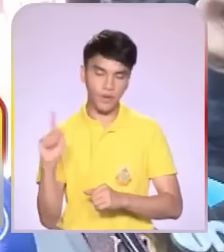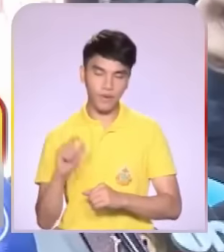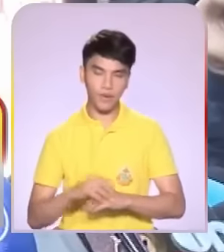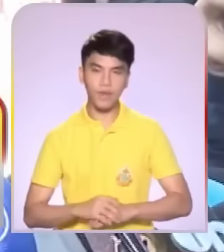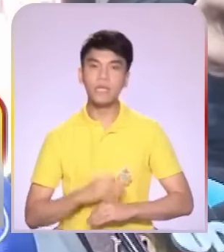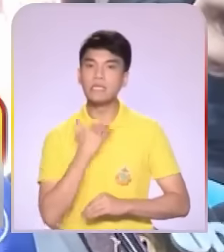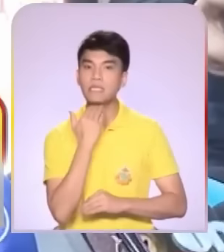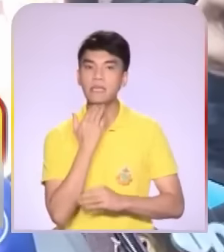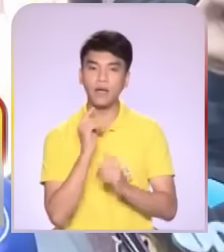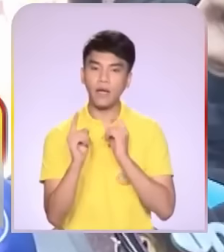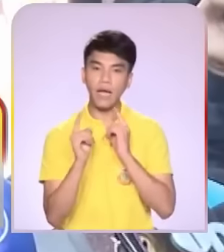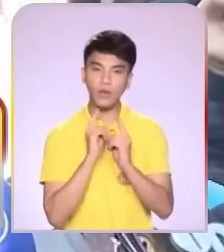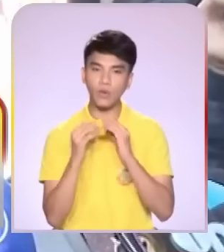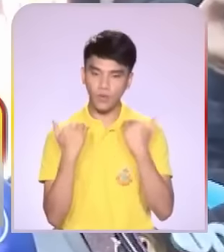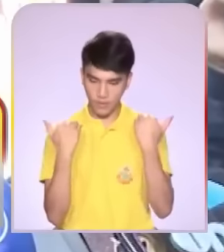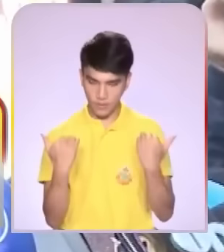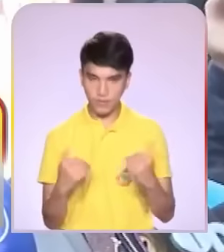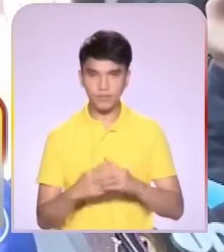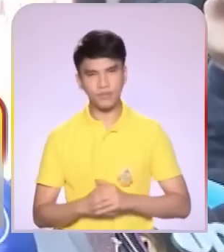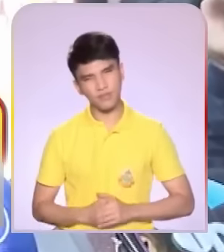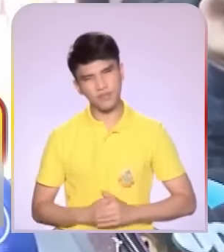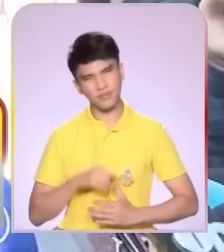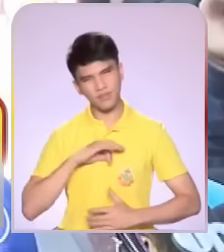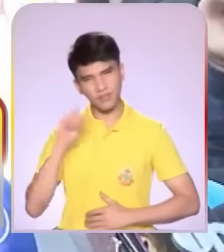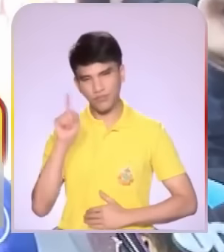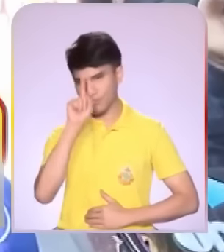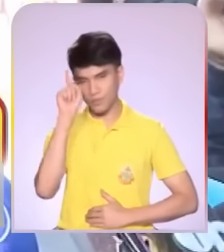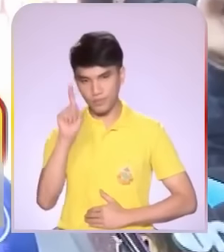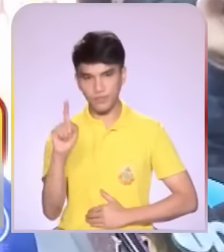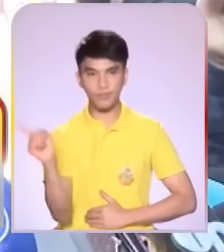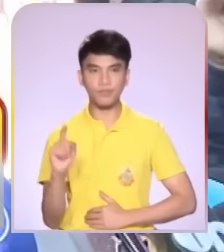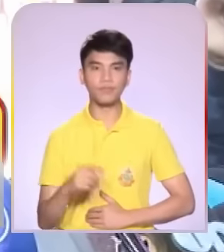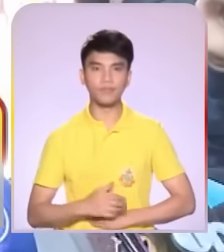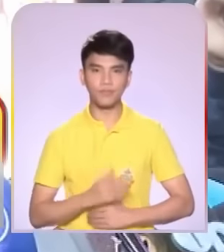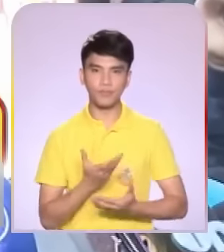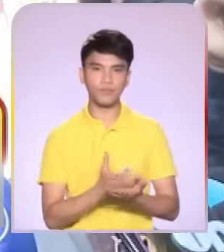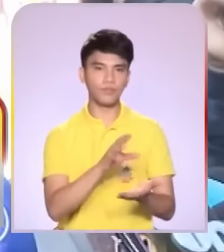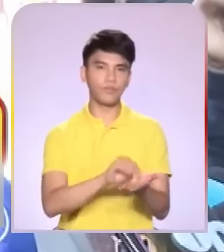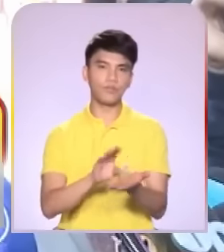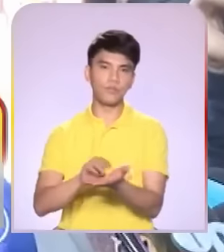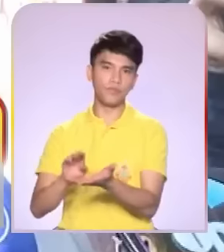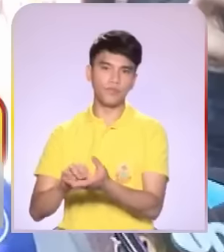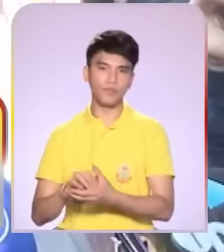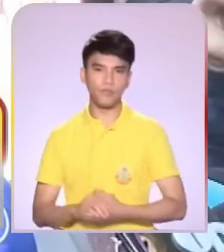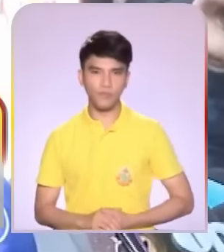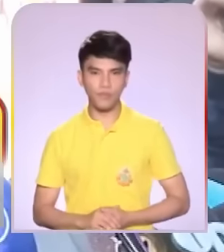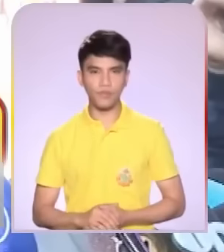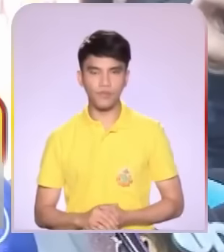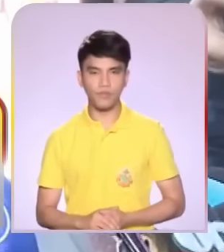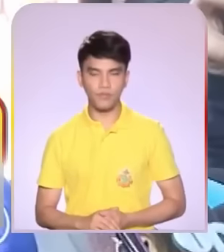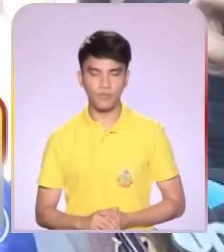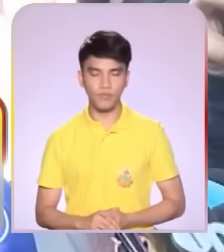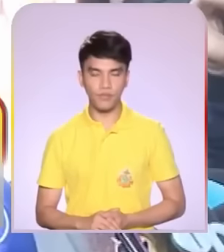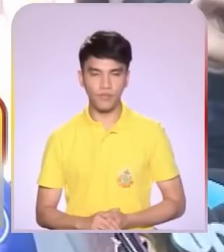ผยแพร่คลิปเสียงปริศนาที่ตอนนี้หลายคนก็เอ๊ะคนนั้นหรือเปล่าคนนี้หรือเปล่าที่ไปเรียกรับผลประโยชน์จากเนี่ยคุณ